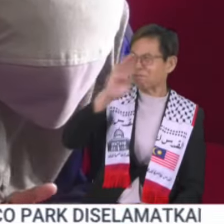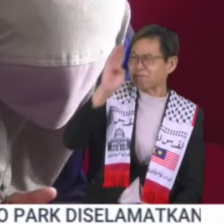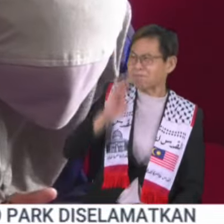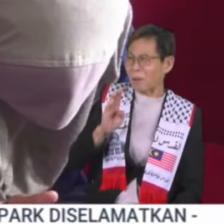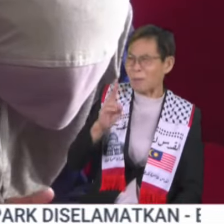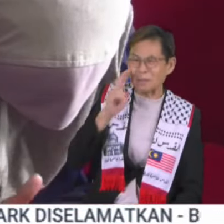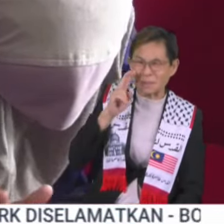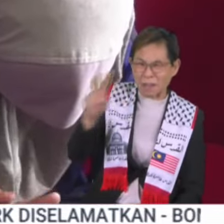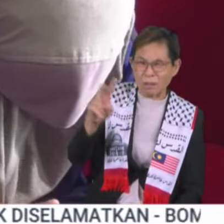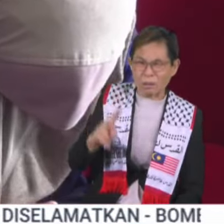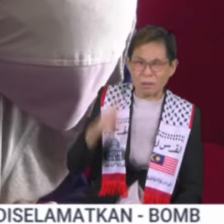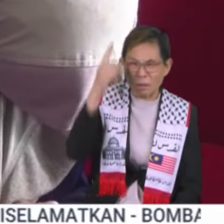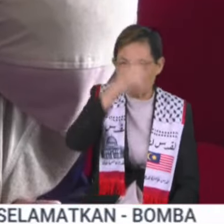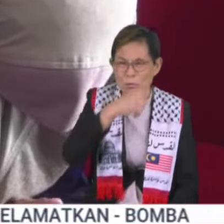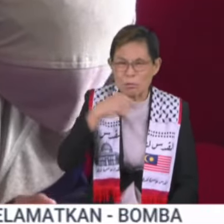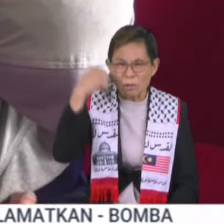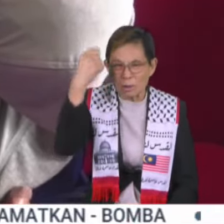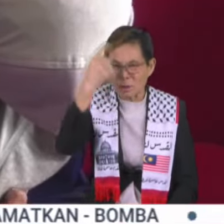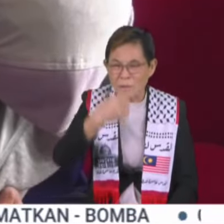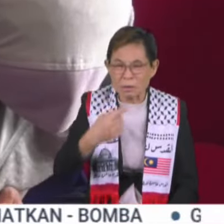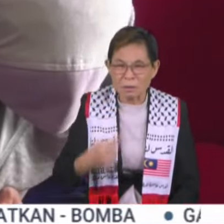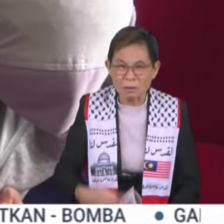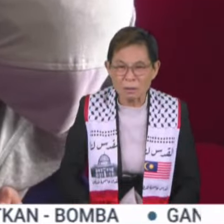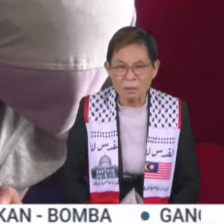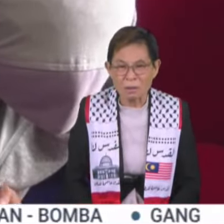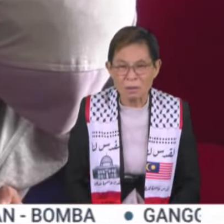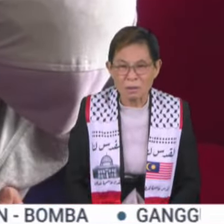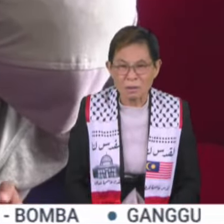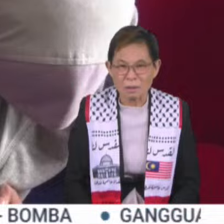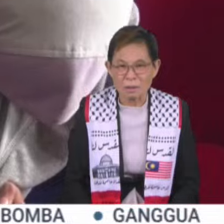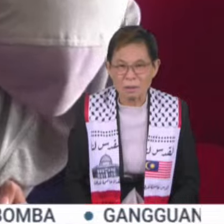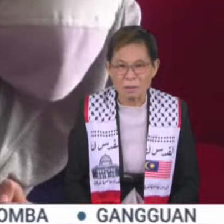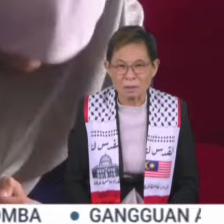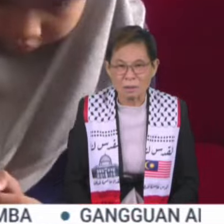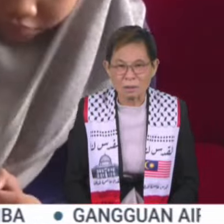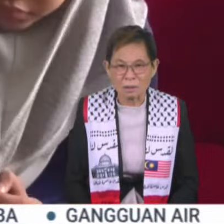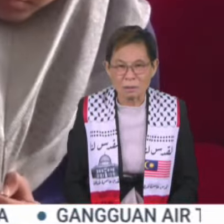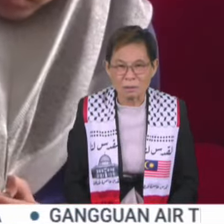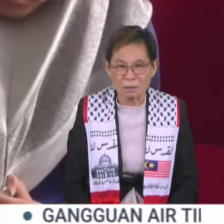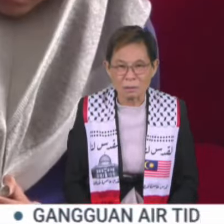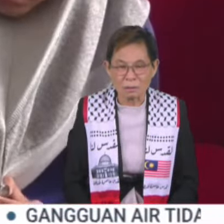ambil uminya, mutu iku warna merah. Lepas tu,